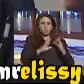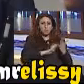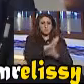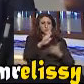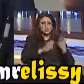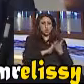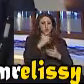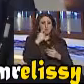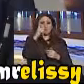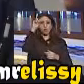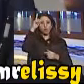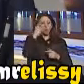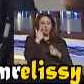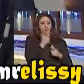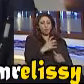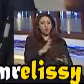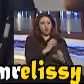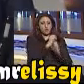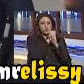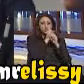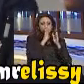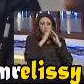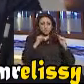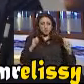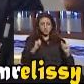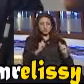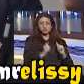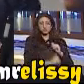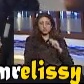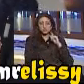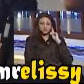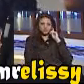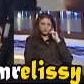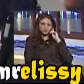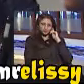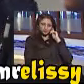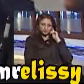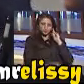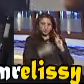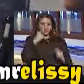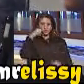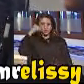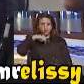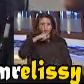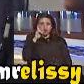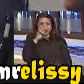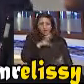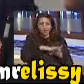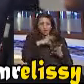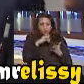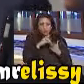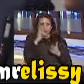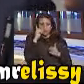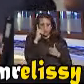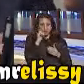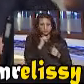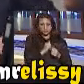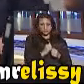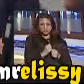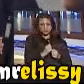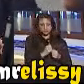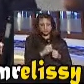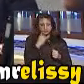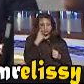يحمي مصر ويحفظها من كل سوء. خليني أقول لكم عندنا إيه النهاردة في الأول قبل ما أتكلم.